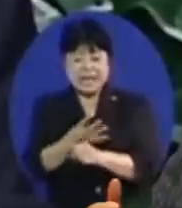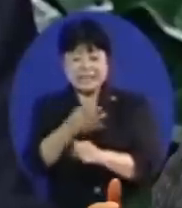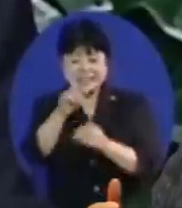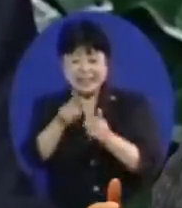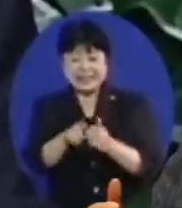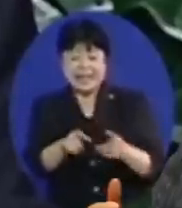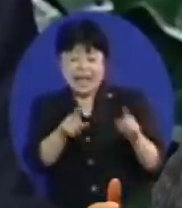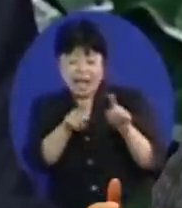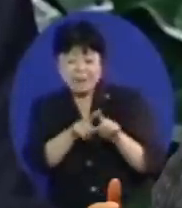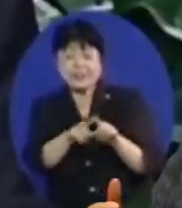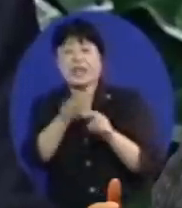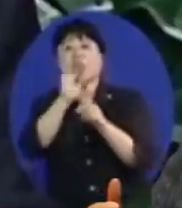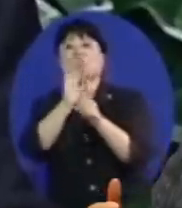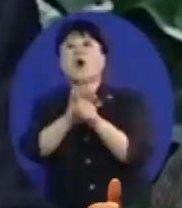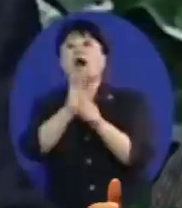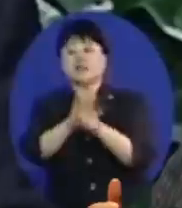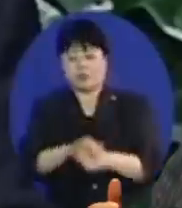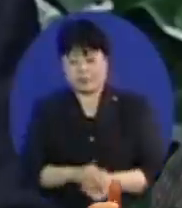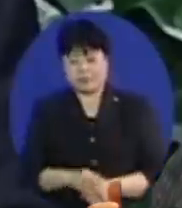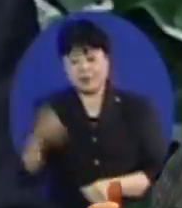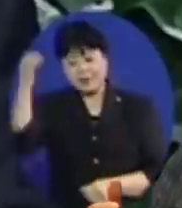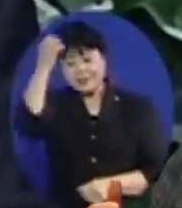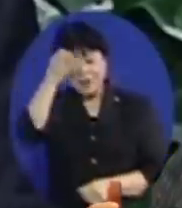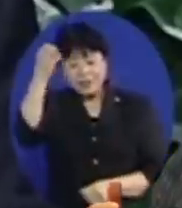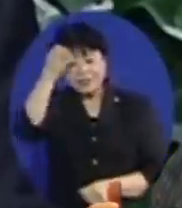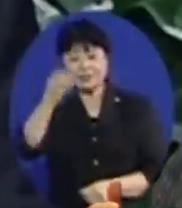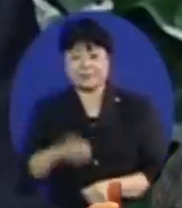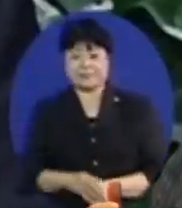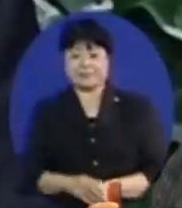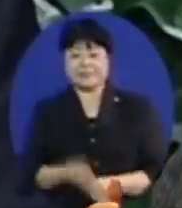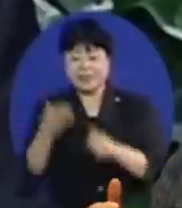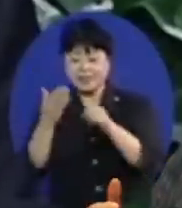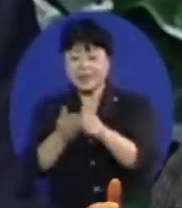계셔서 도와주시는 것입니다. 성령은